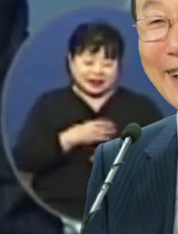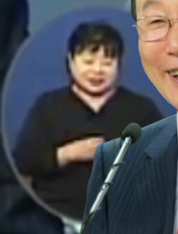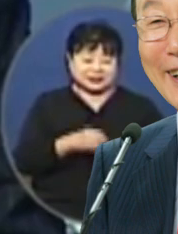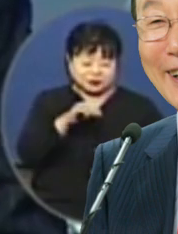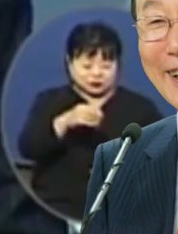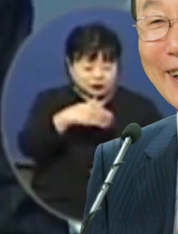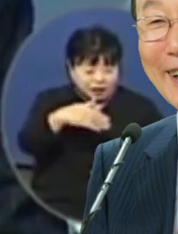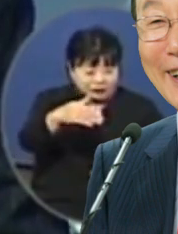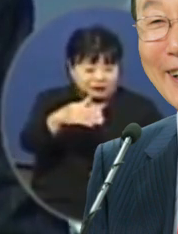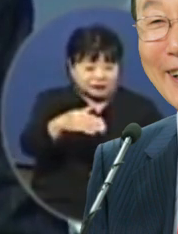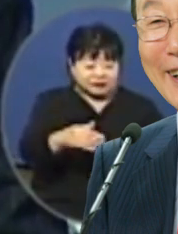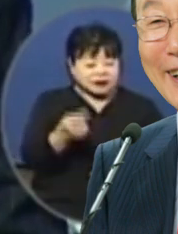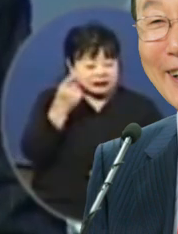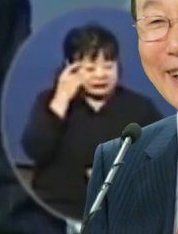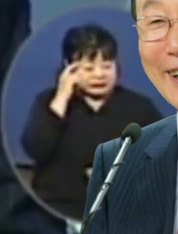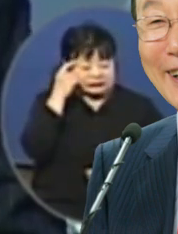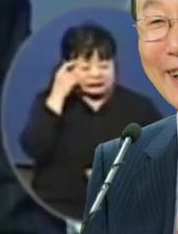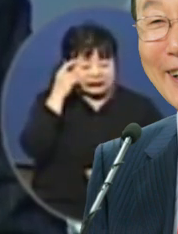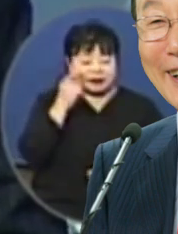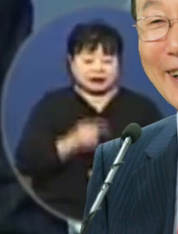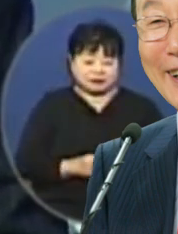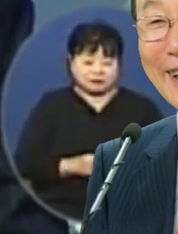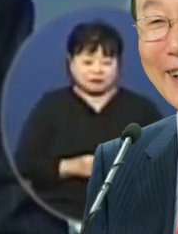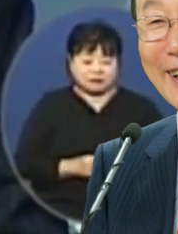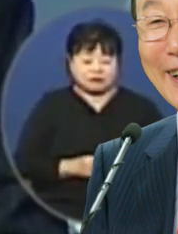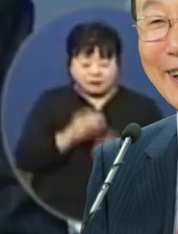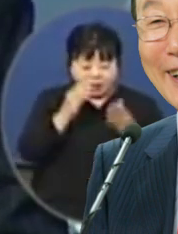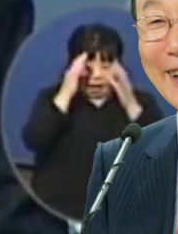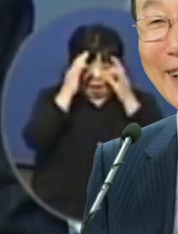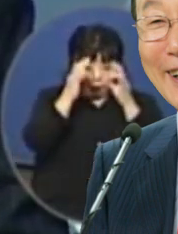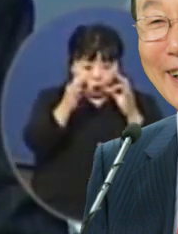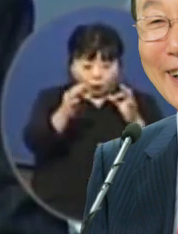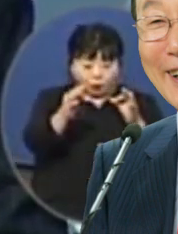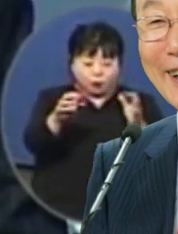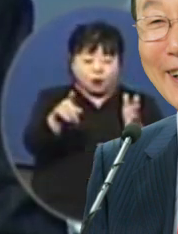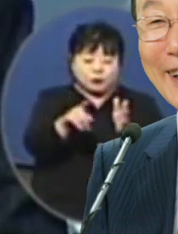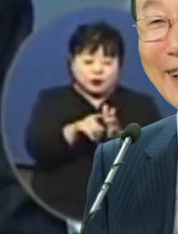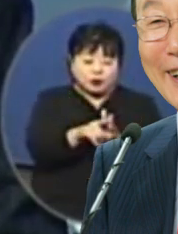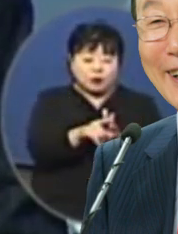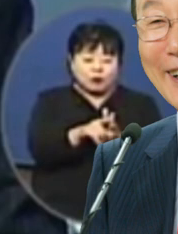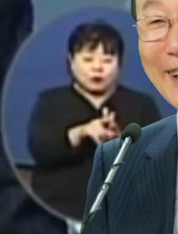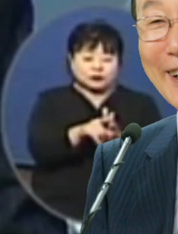나가는 것을 생각하고 그것을 바라보고 믿고